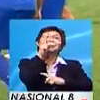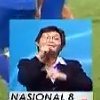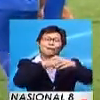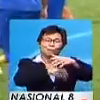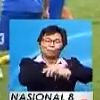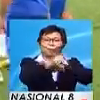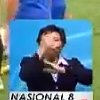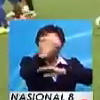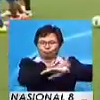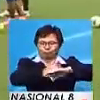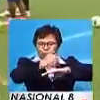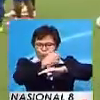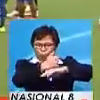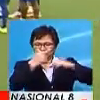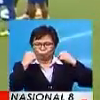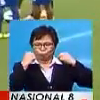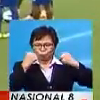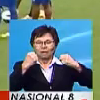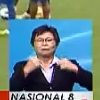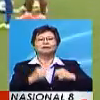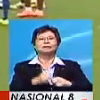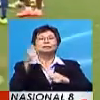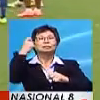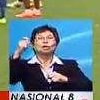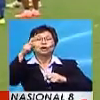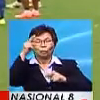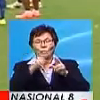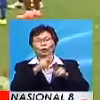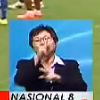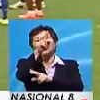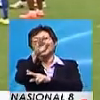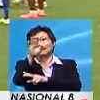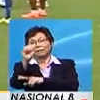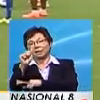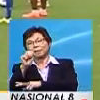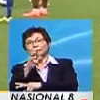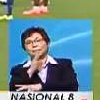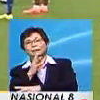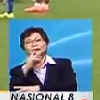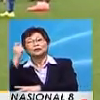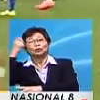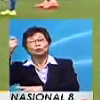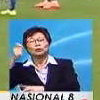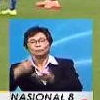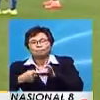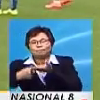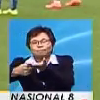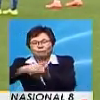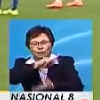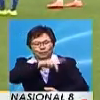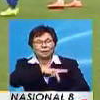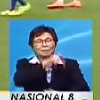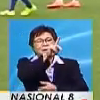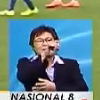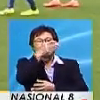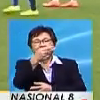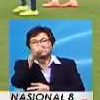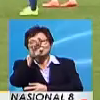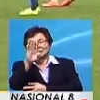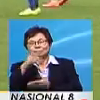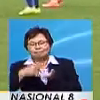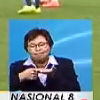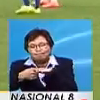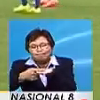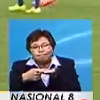membentuk pasukan yang lebih mantap menurut setiausaha kehormat kfa Datuk Aminuddin Omar perbincangan dengan pemilik dhs Datuk Alif